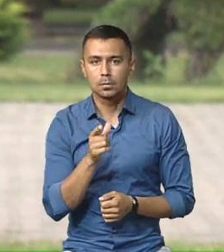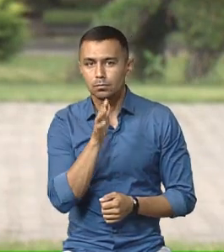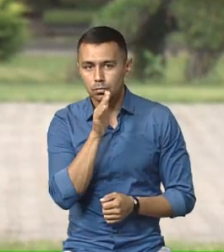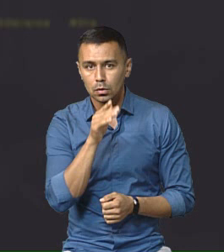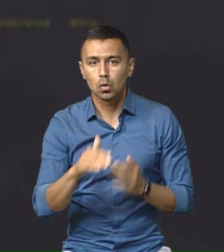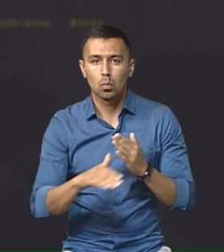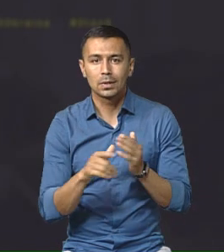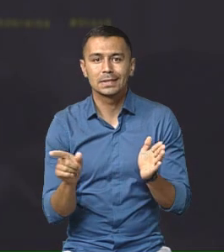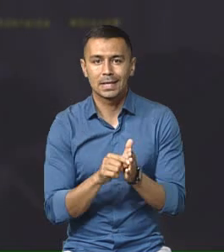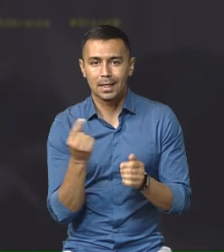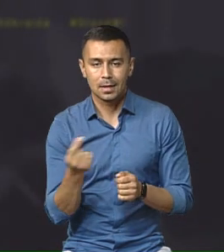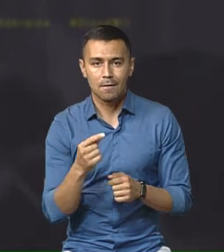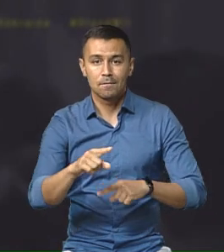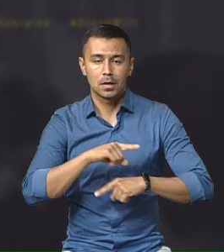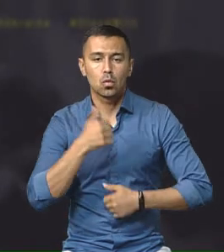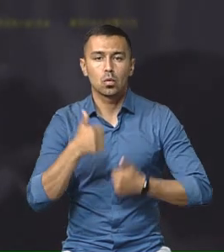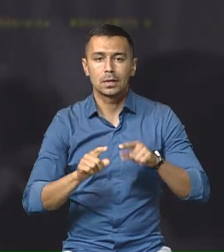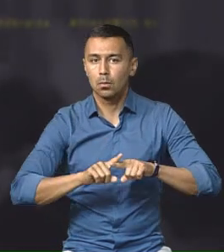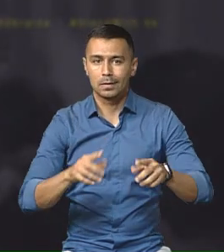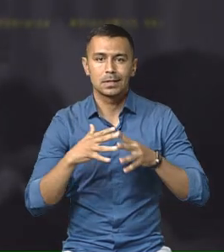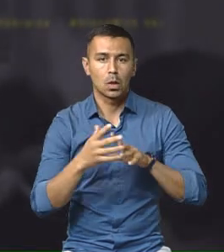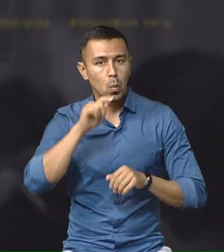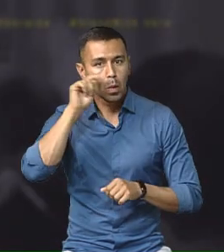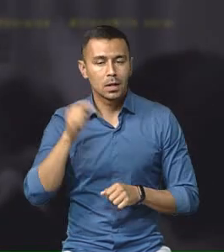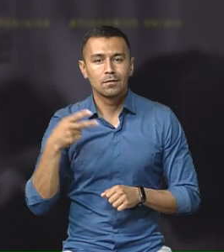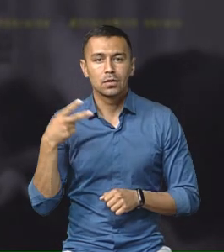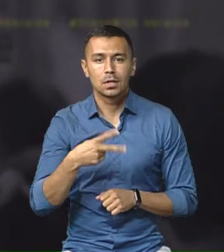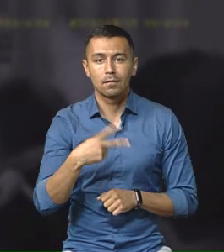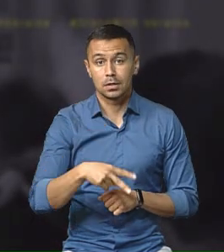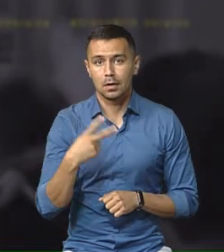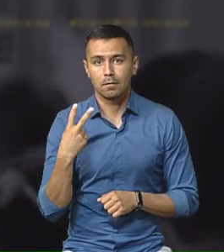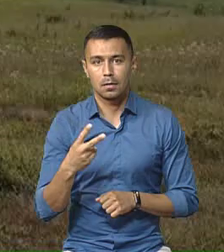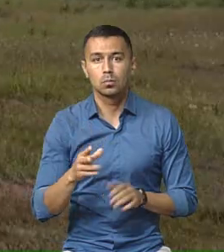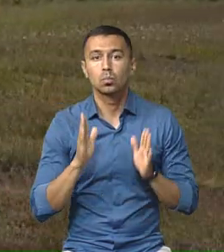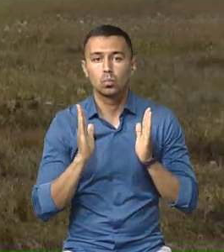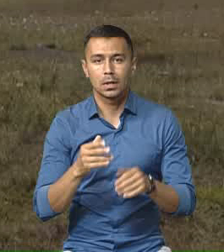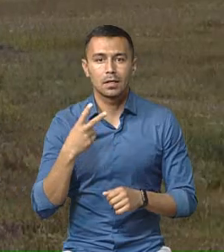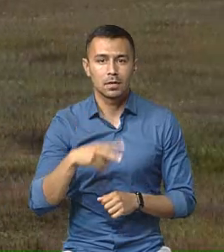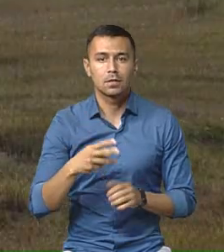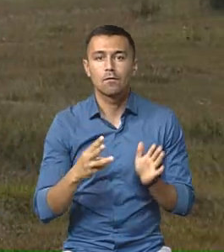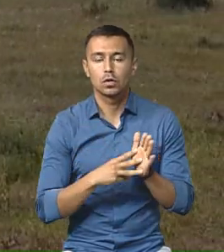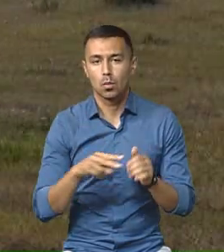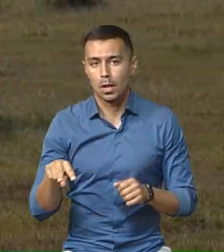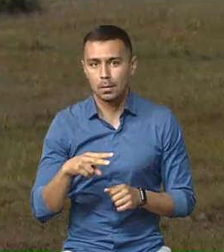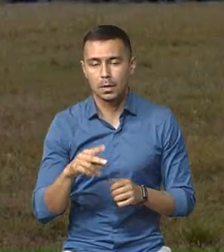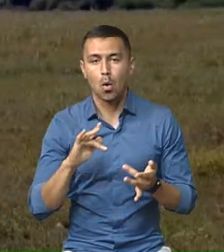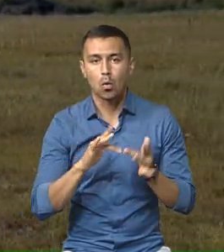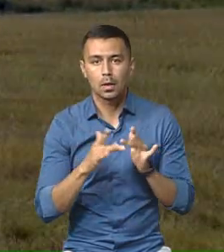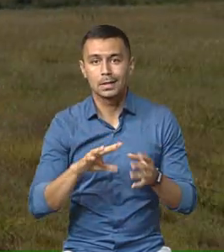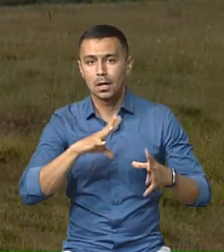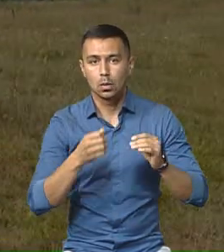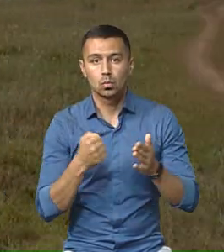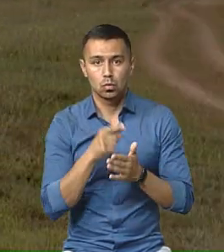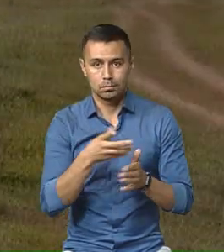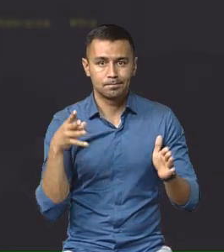з насінням. Фінал конкурсу «Неймовірні села України-2022» відбудеться 28 липня онлайн. Загалом до